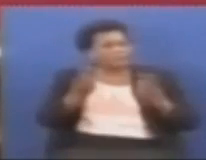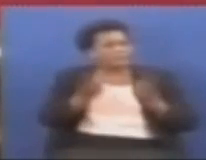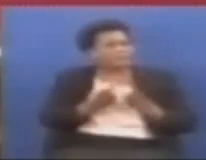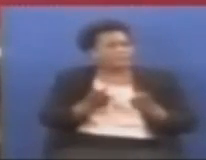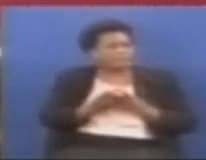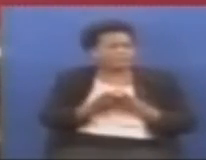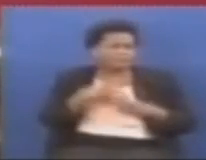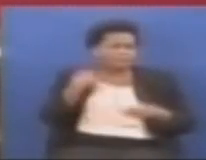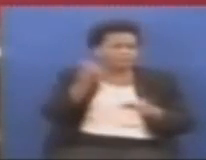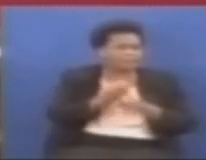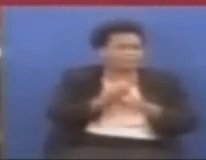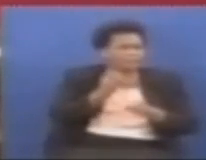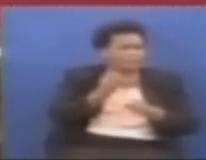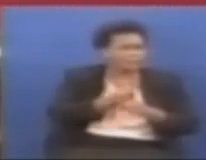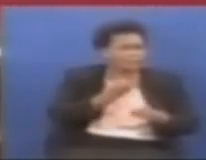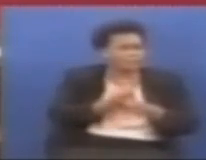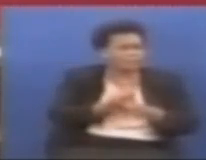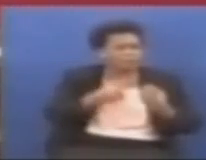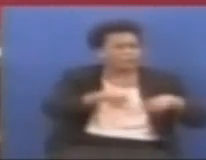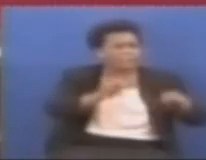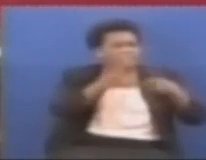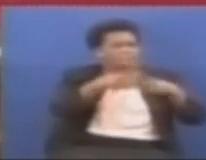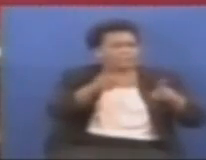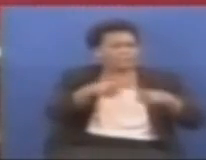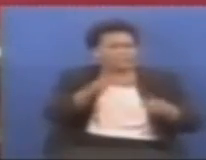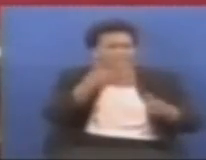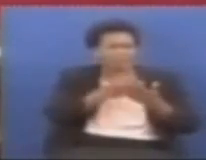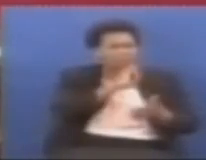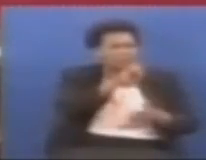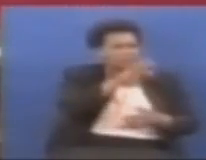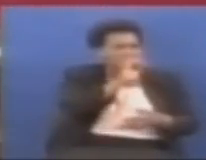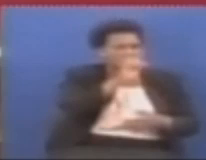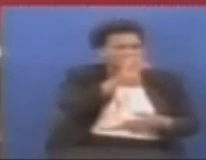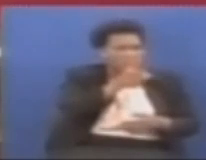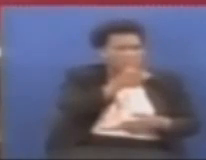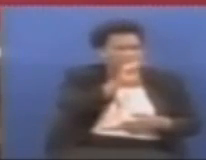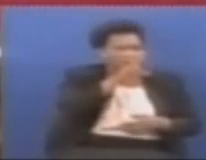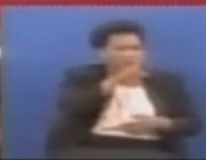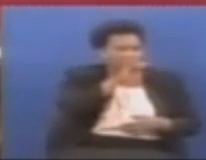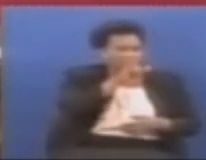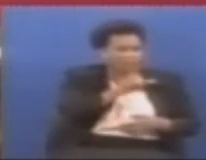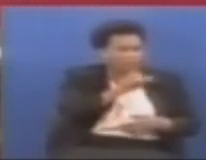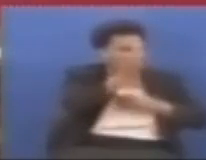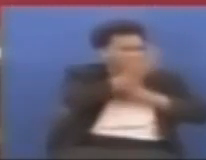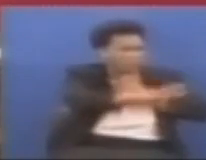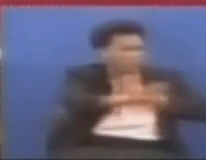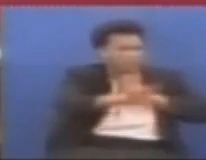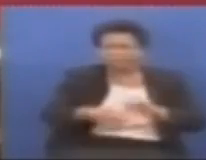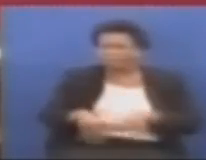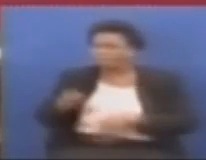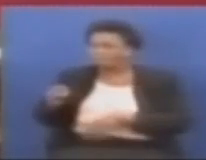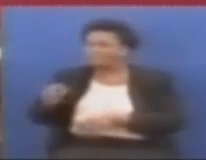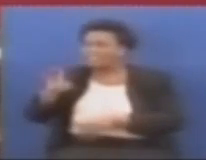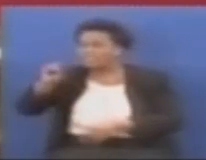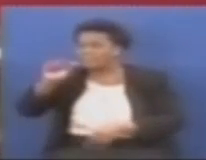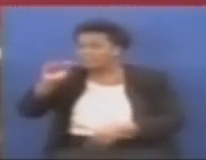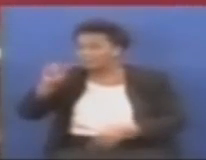Mmeambiwa REA na TANESCO wanashambulia kwa mpigo, ondoeni hofu. Mifugo na uvuvi, mheshimiwa mbunge wa Kilwa